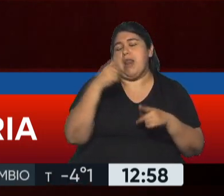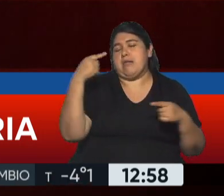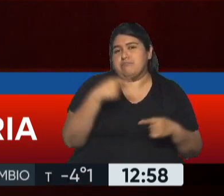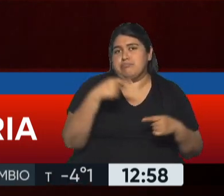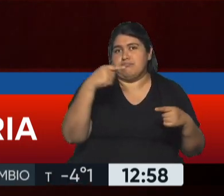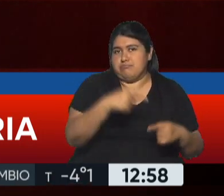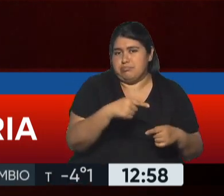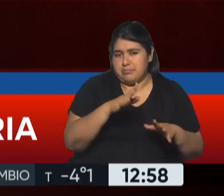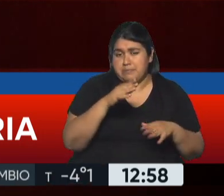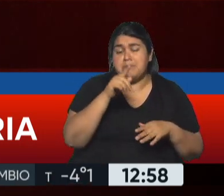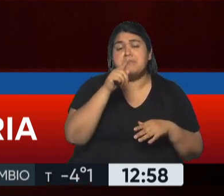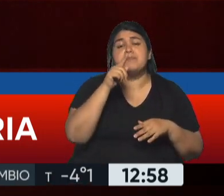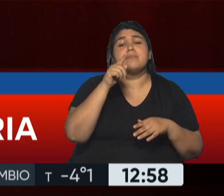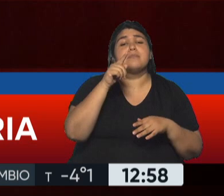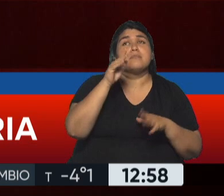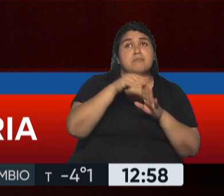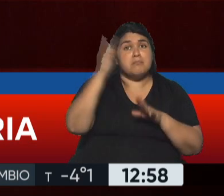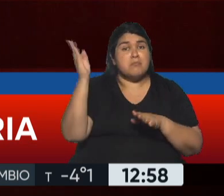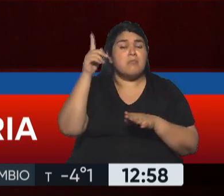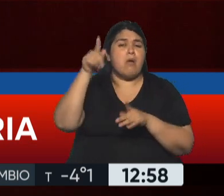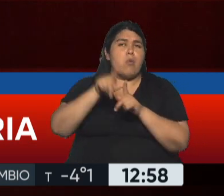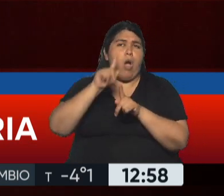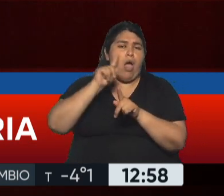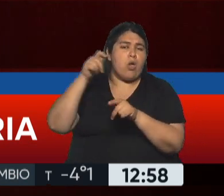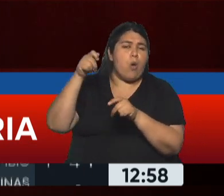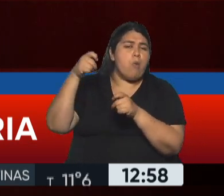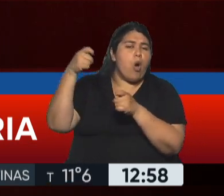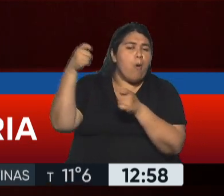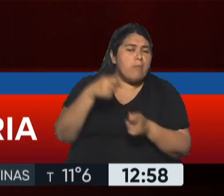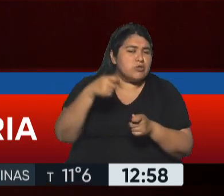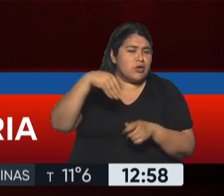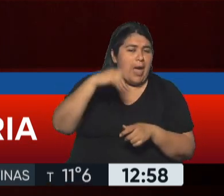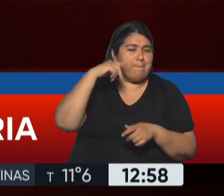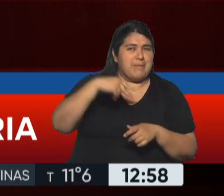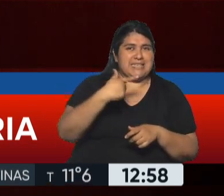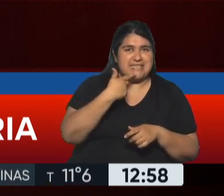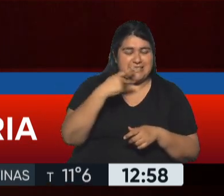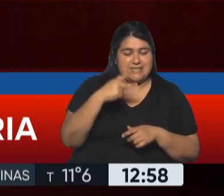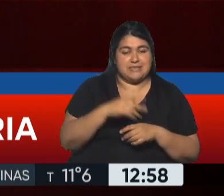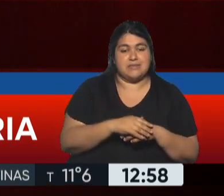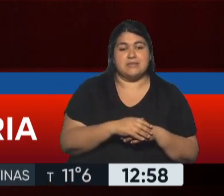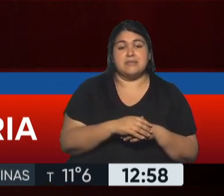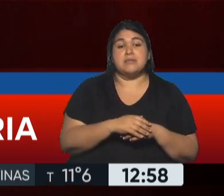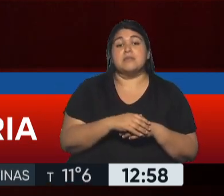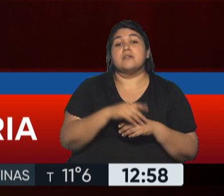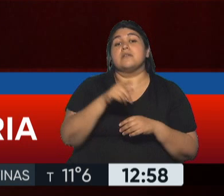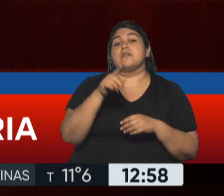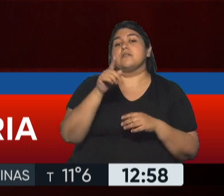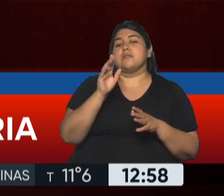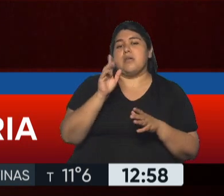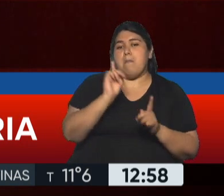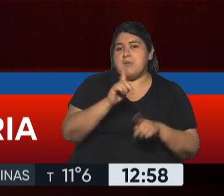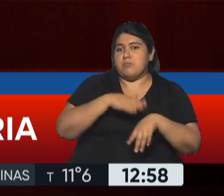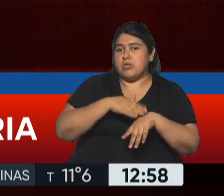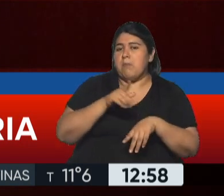повод для напряжения в нашем близком для нас регионе, для давления на Минск. И при этом забывают